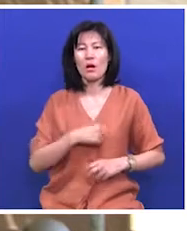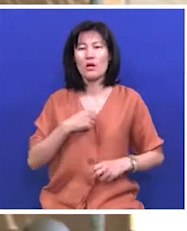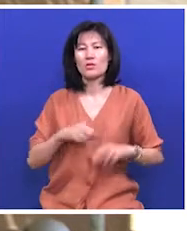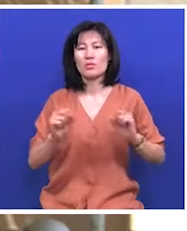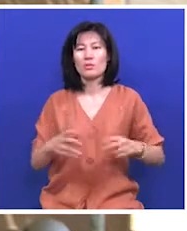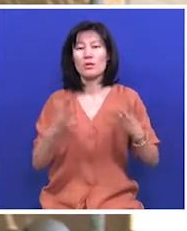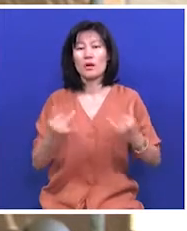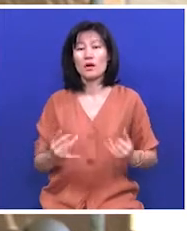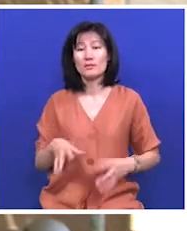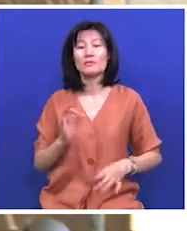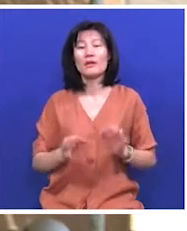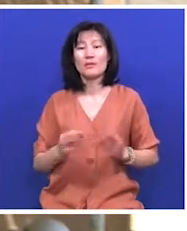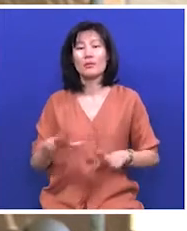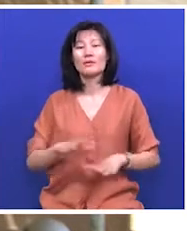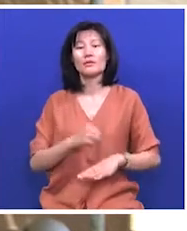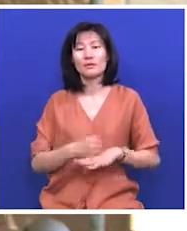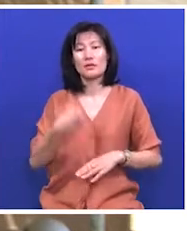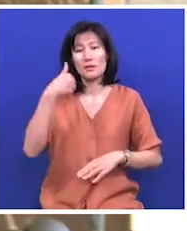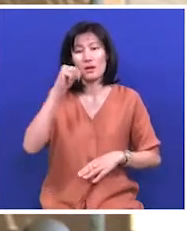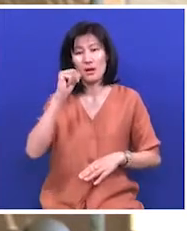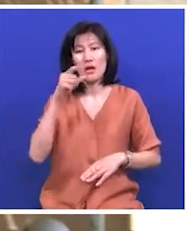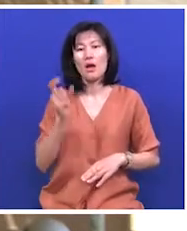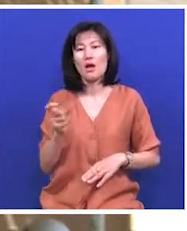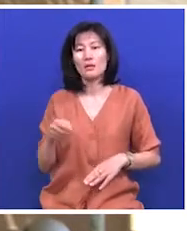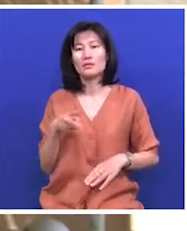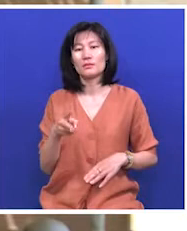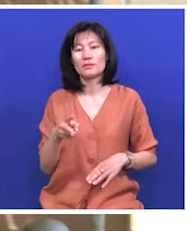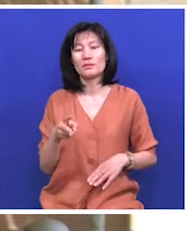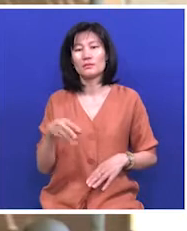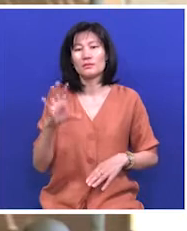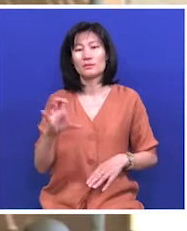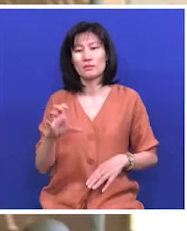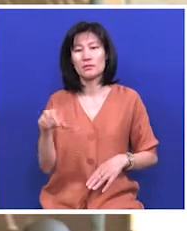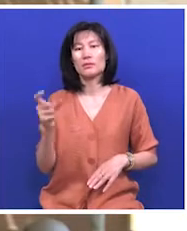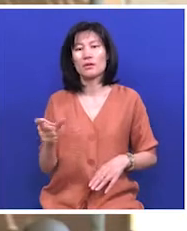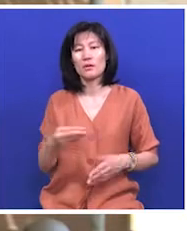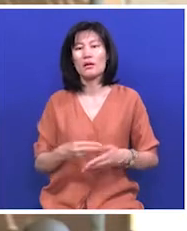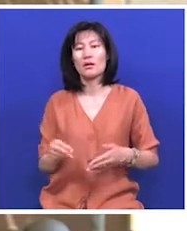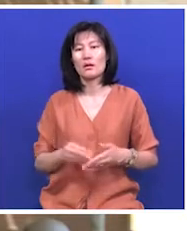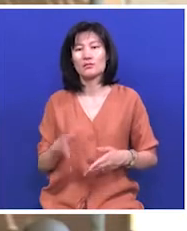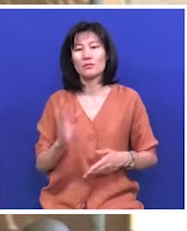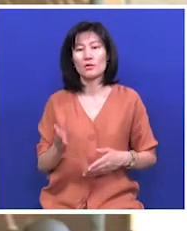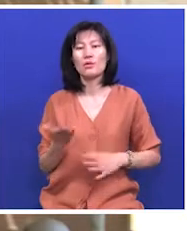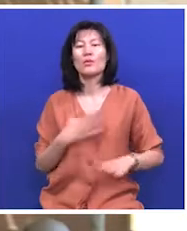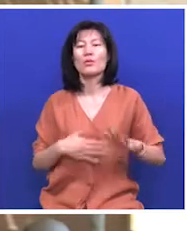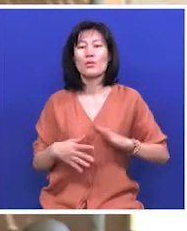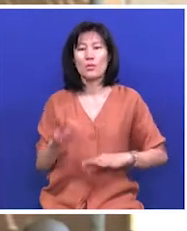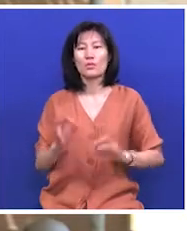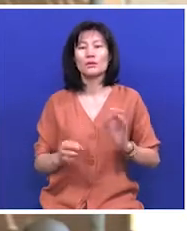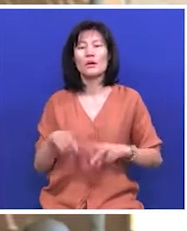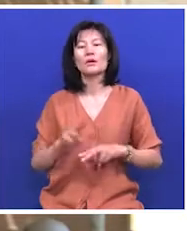паникада болды, бірақ ол мәселе түгелінен шешілді. Кеше әр адамның шотына 8,5 миллион ақша түскеннен кейін бәрінің